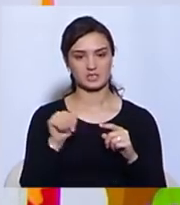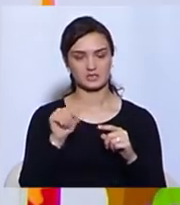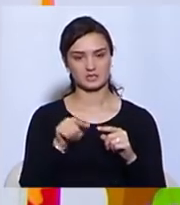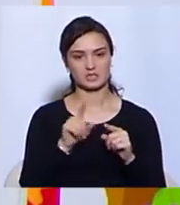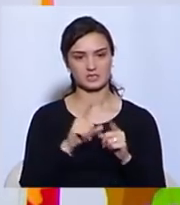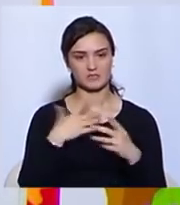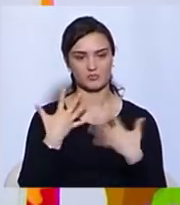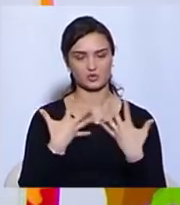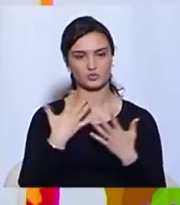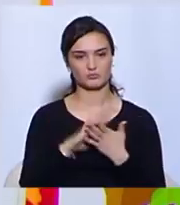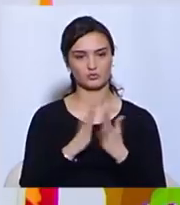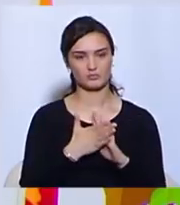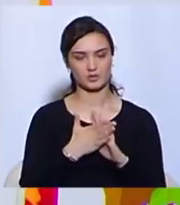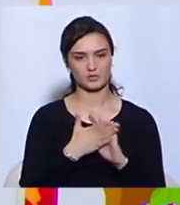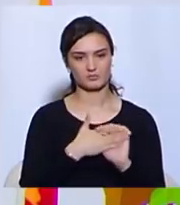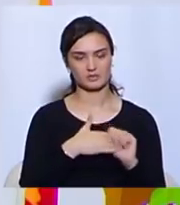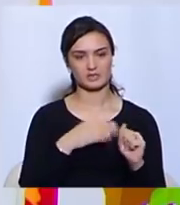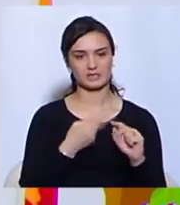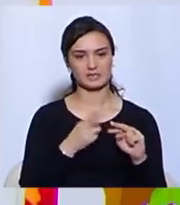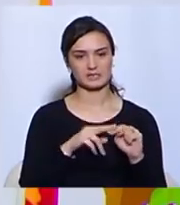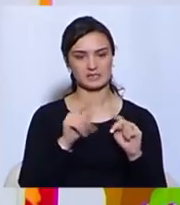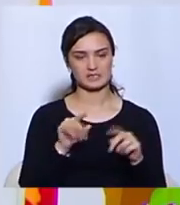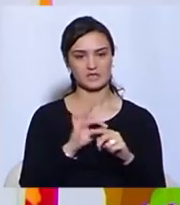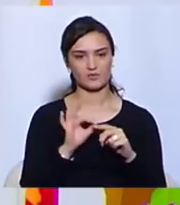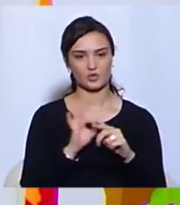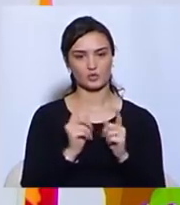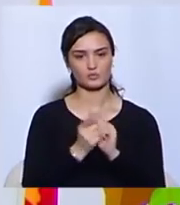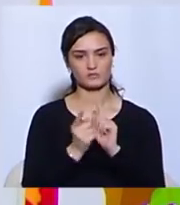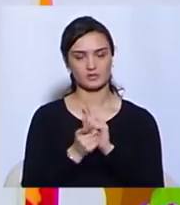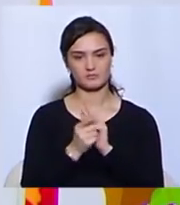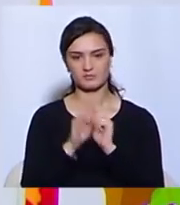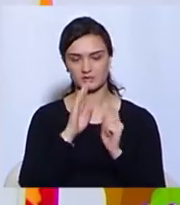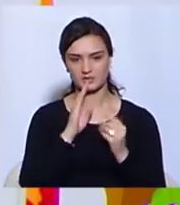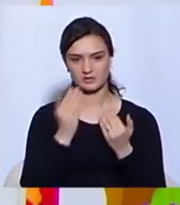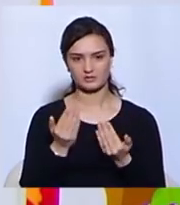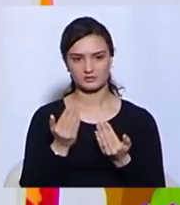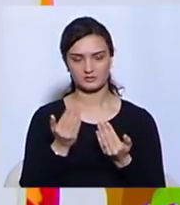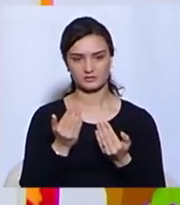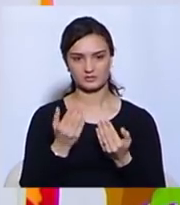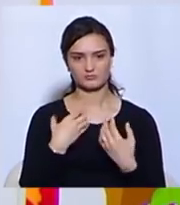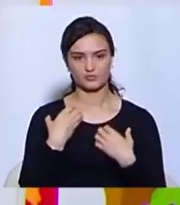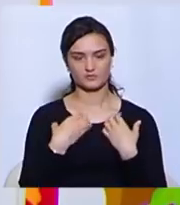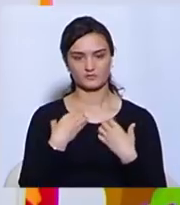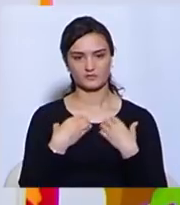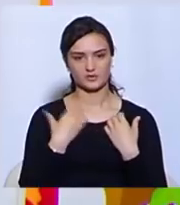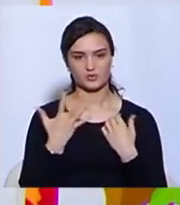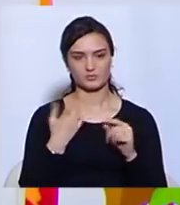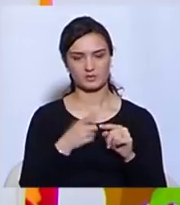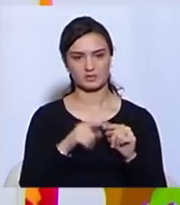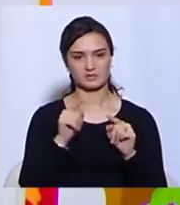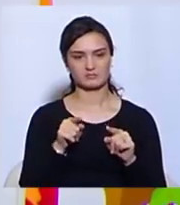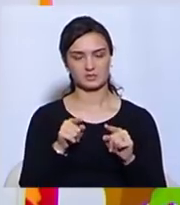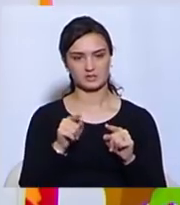ის ემოციური მდგომარეობა და ის ნევროლოგიური ცვლილებები, ქალის შფოთვა, რომელიც